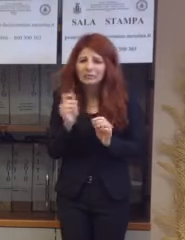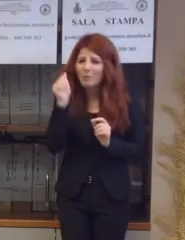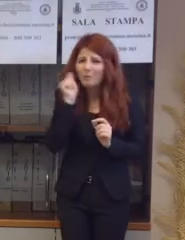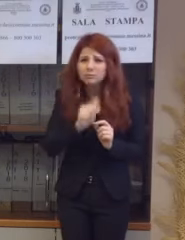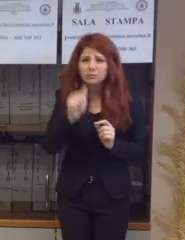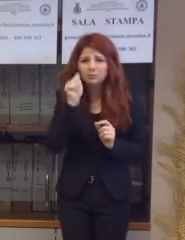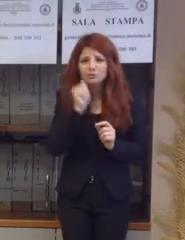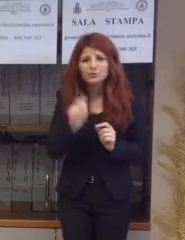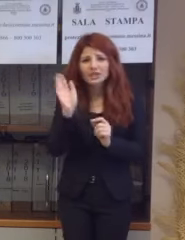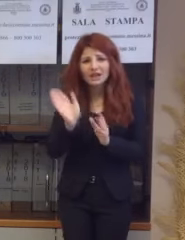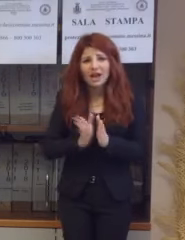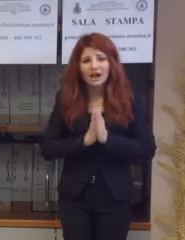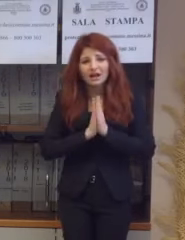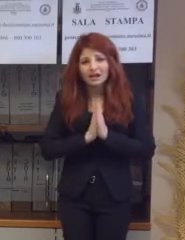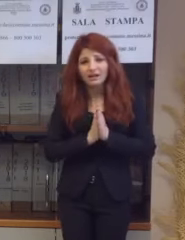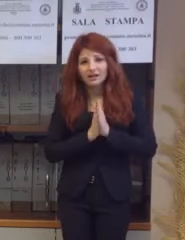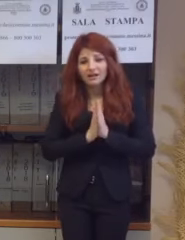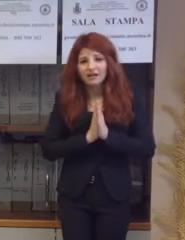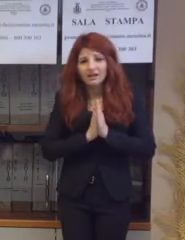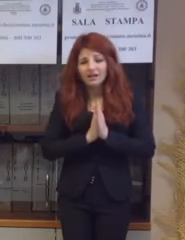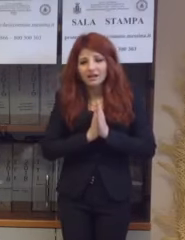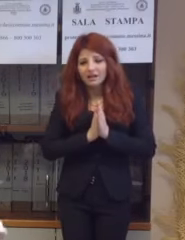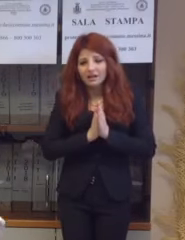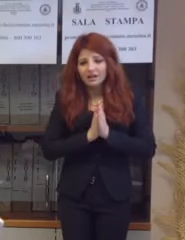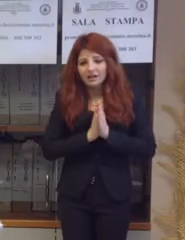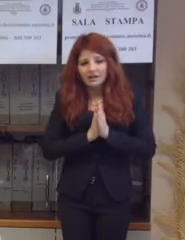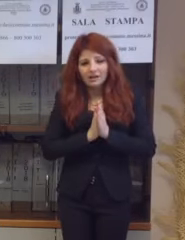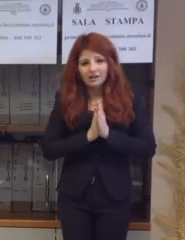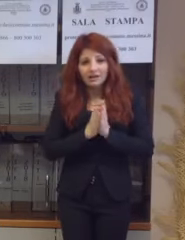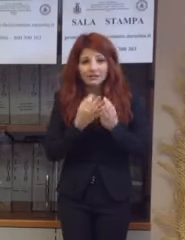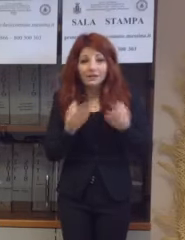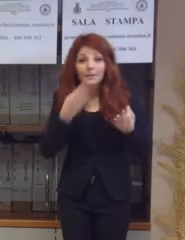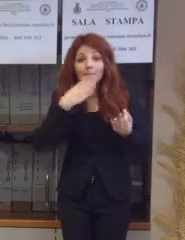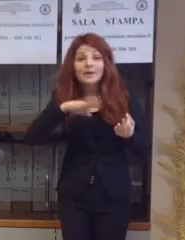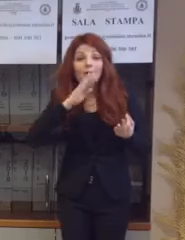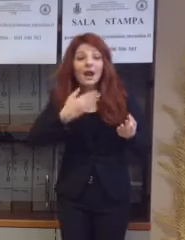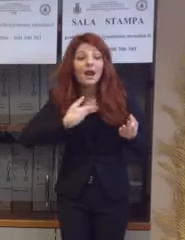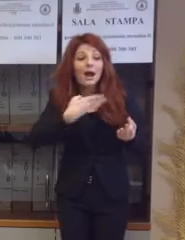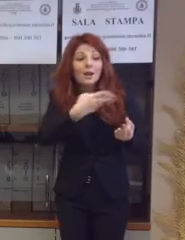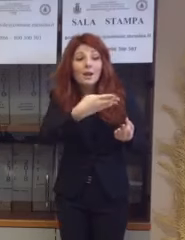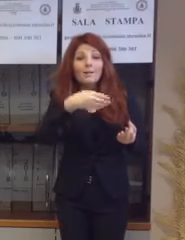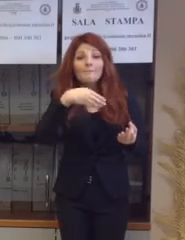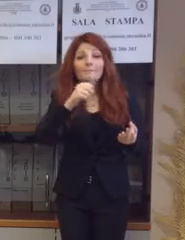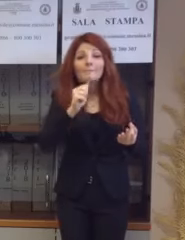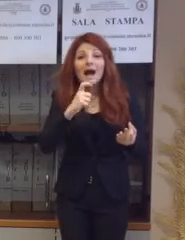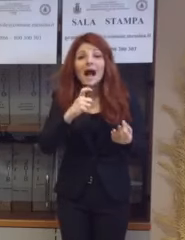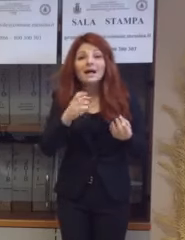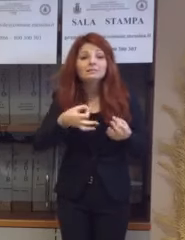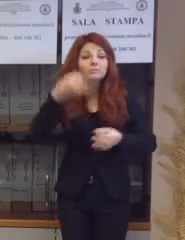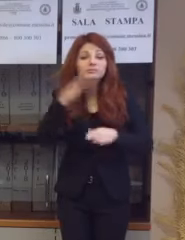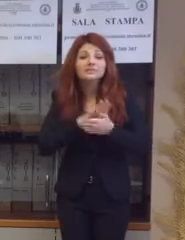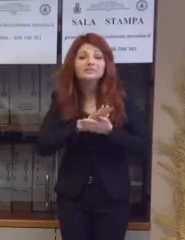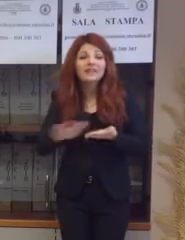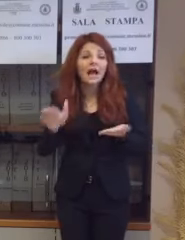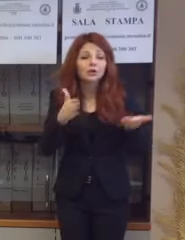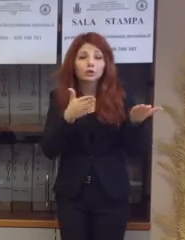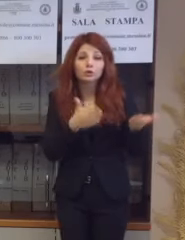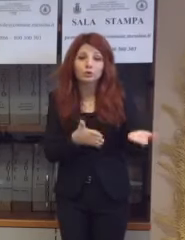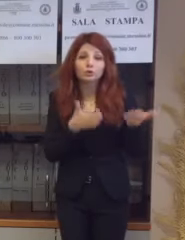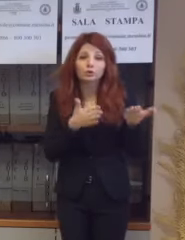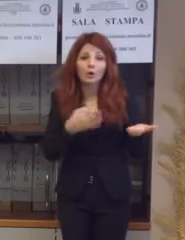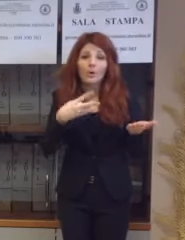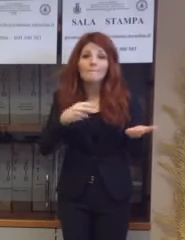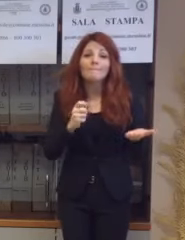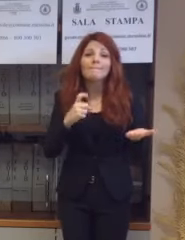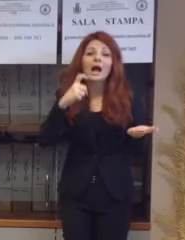bugie di Stato. Ebbene, rispetto a questo, meno male, santo Max Minutoli, è inutile, il 9 di